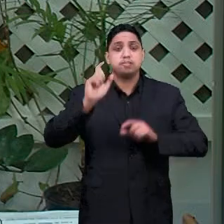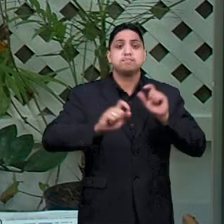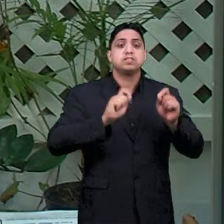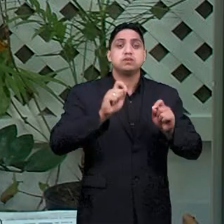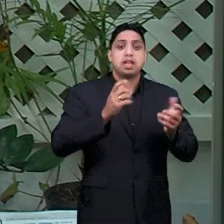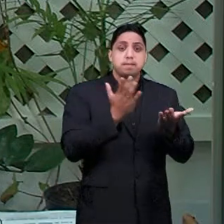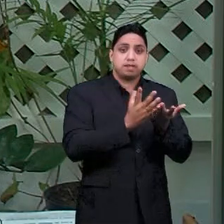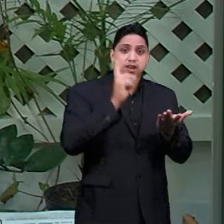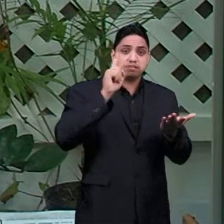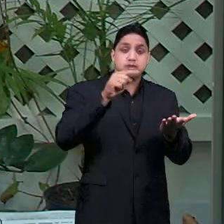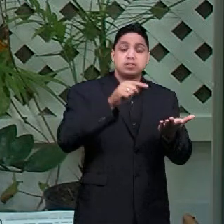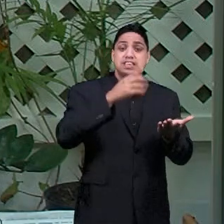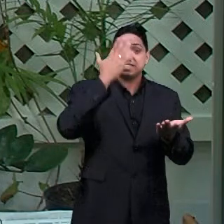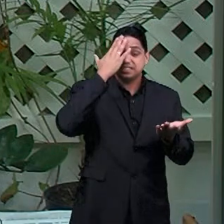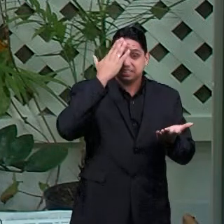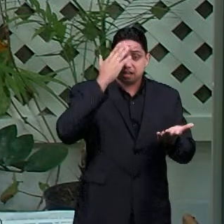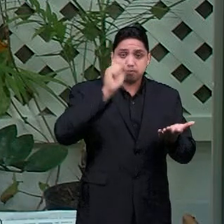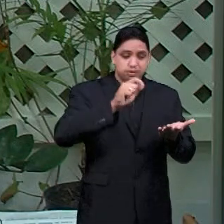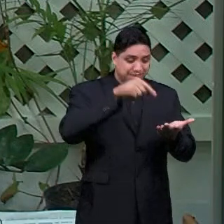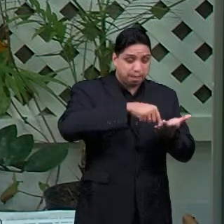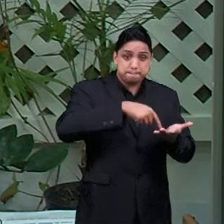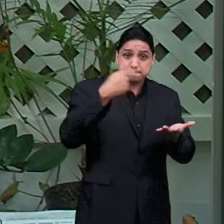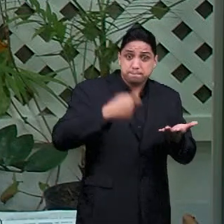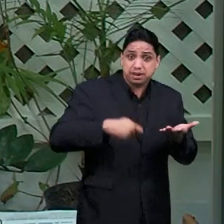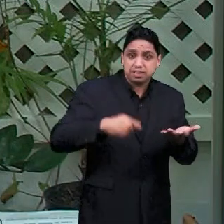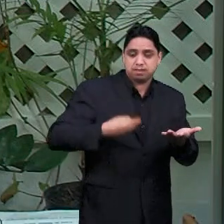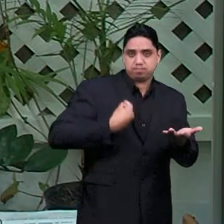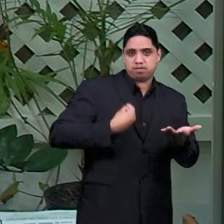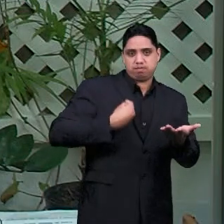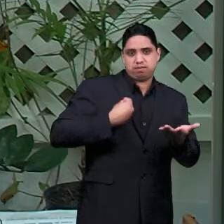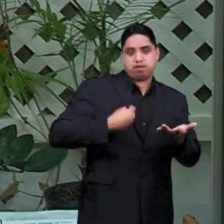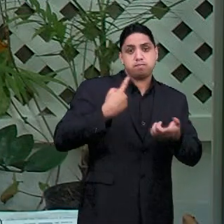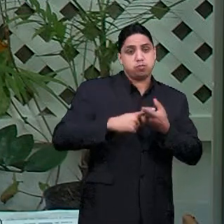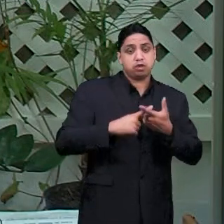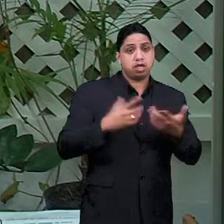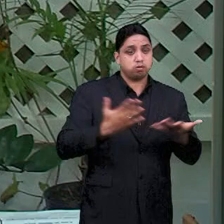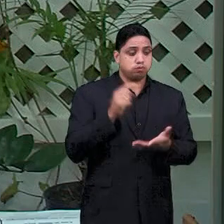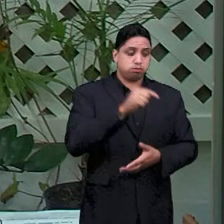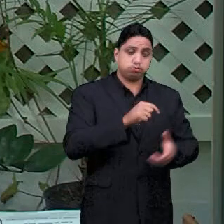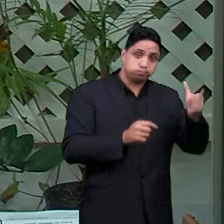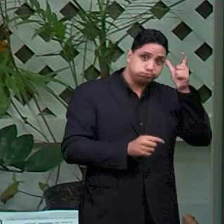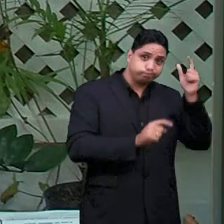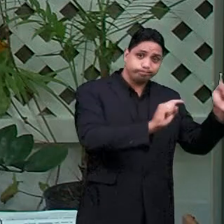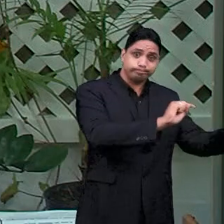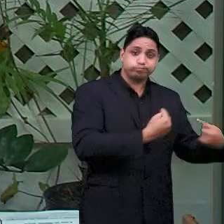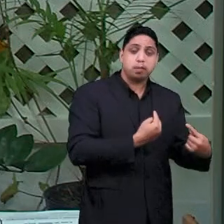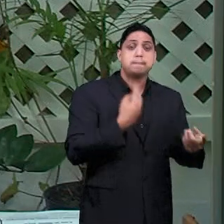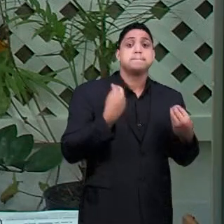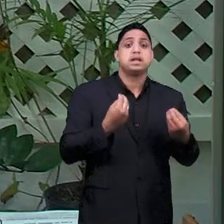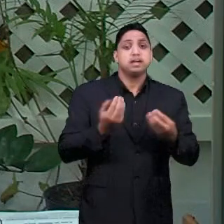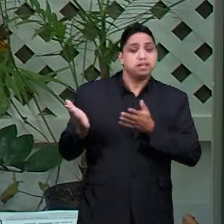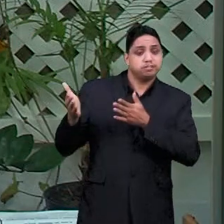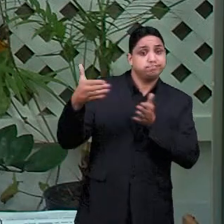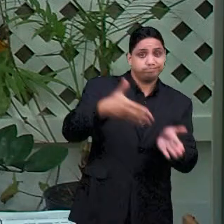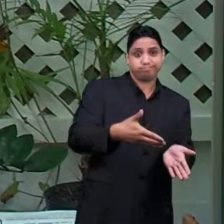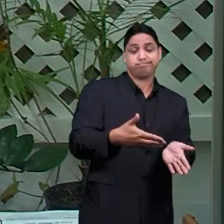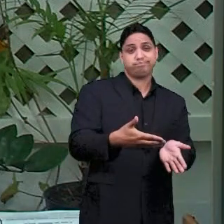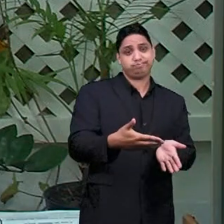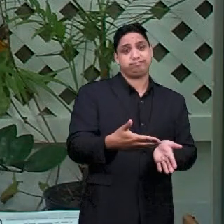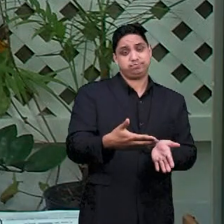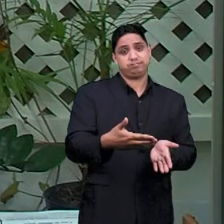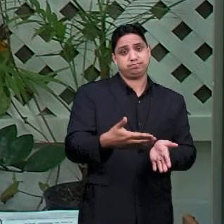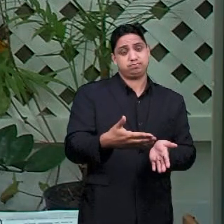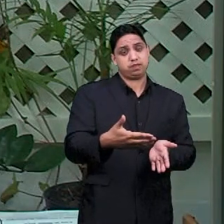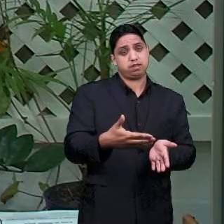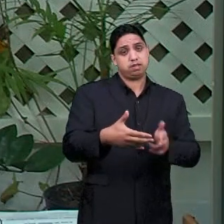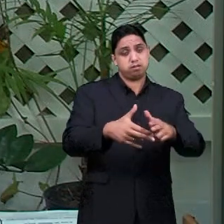pour survivre parce que les attaques maintenant vont venir directement pour enlever la bénédiction du cœur de nos frères. Et